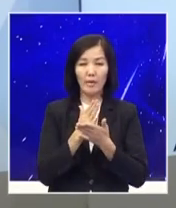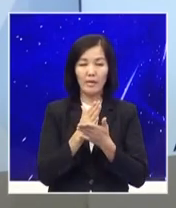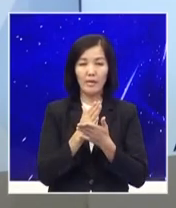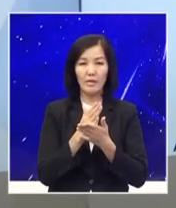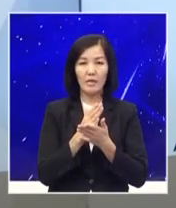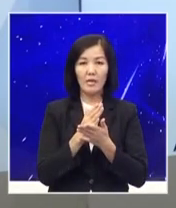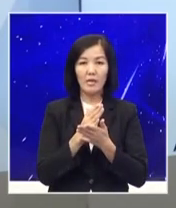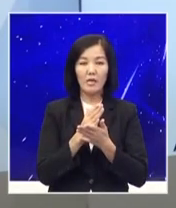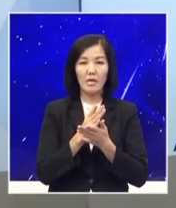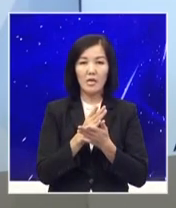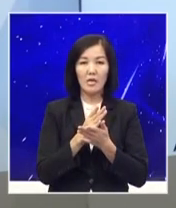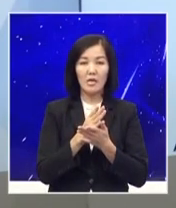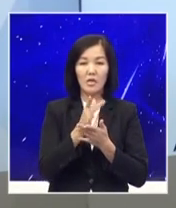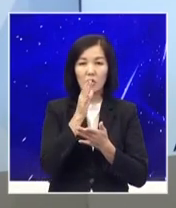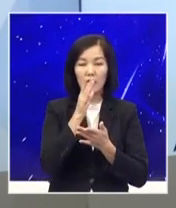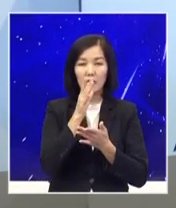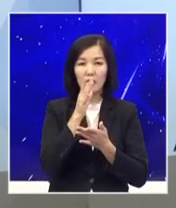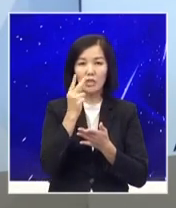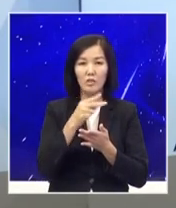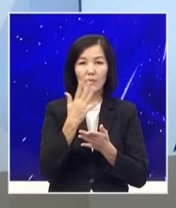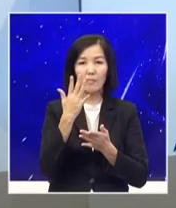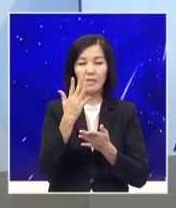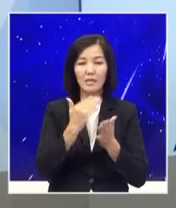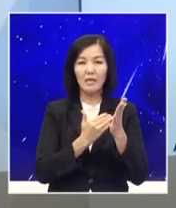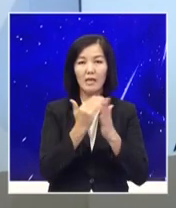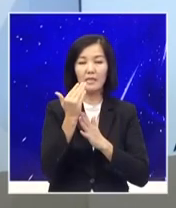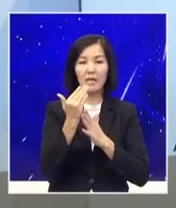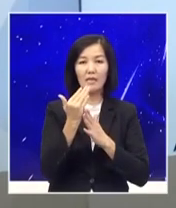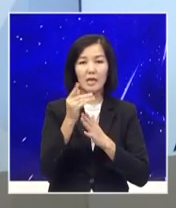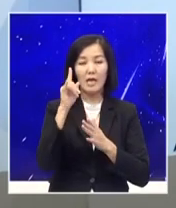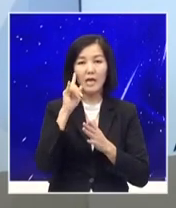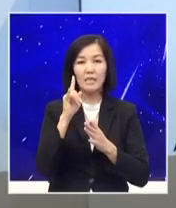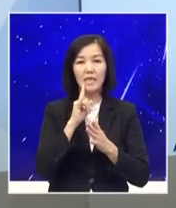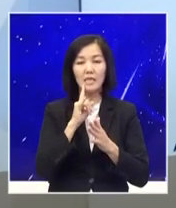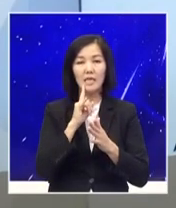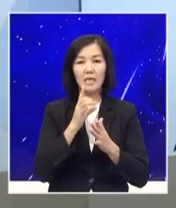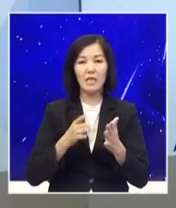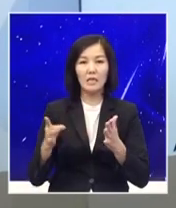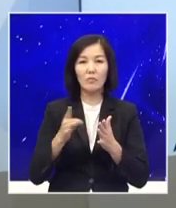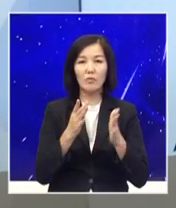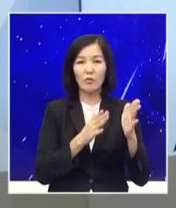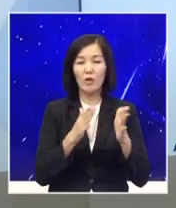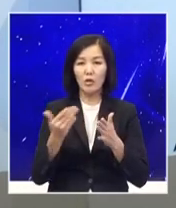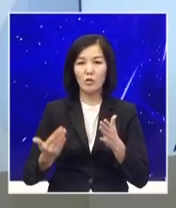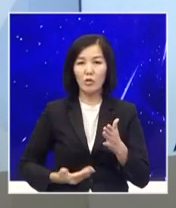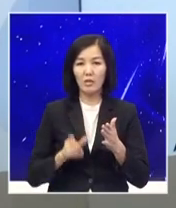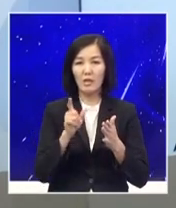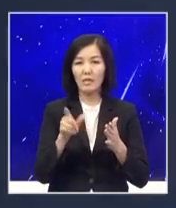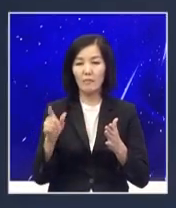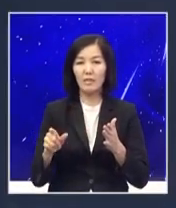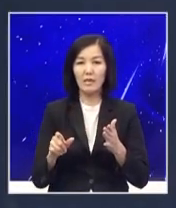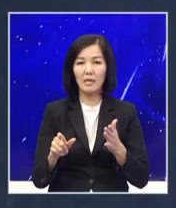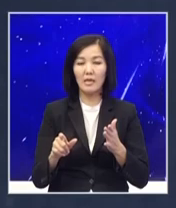енді жасы 25-тен асқан, соңғы 10 жылдың ішінде Қазақстан Республикасында тұрақты тұрып атқан азаматтары,